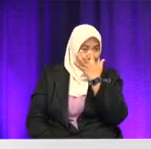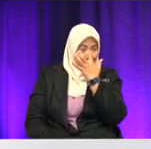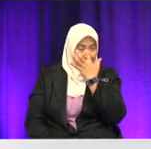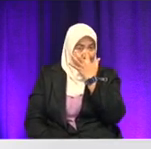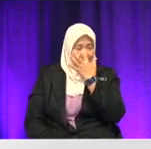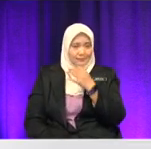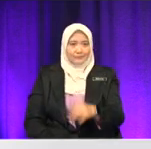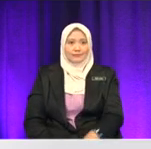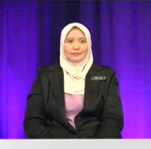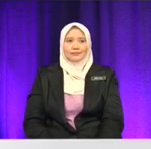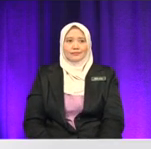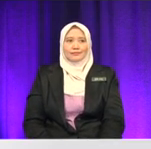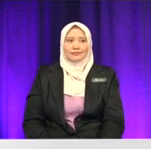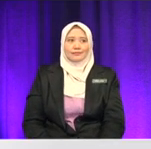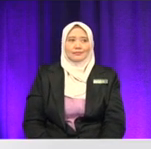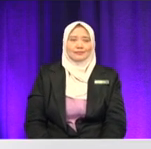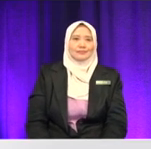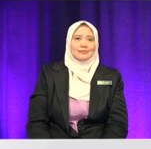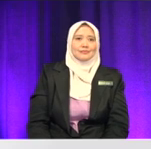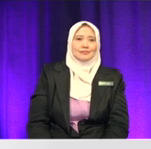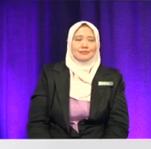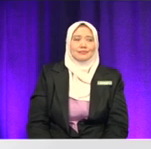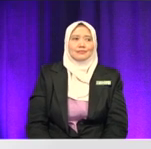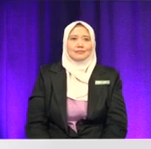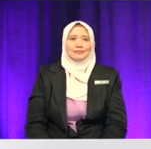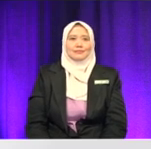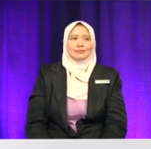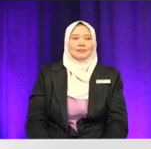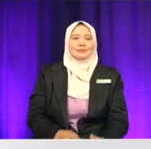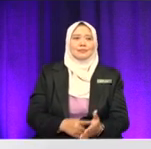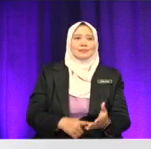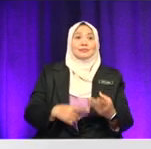A. Balkis, A. Dan Ifan sendiri A. Okey, mari kita tengok apakah jawapannya.